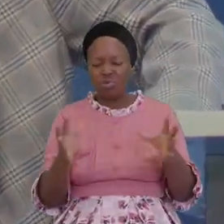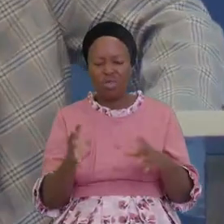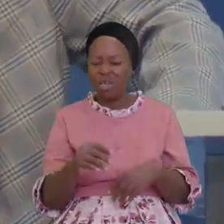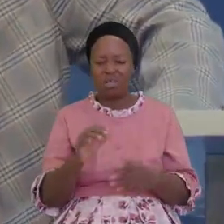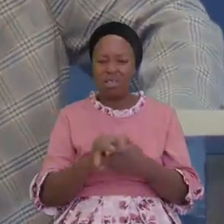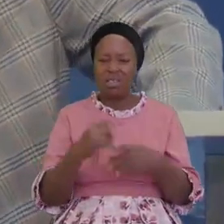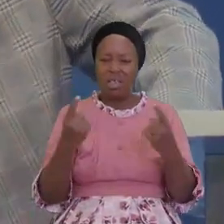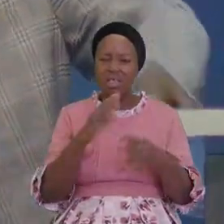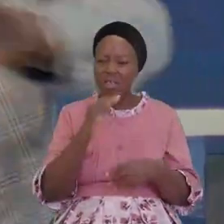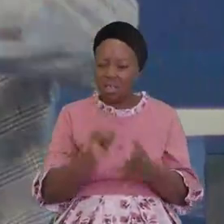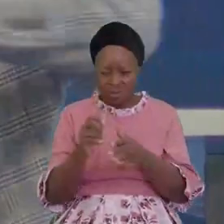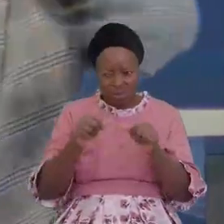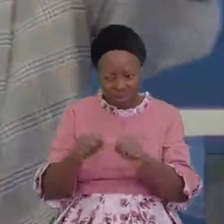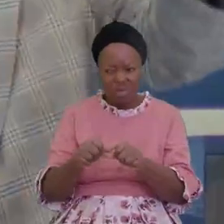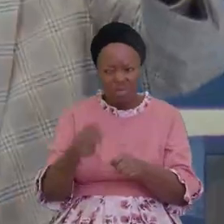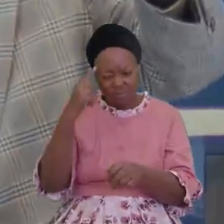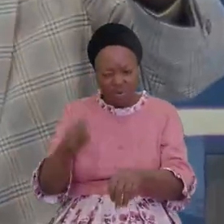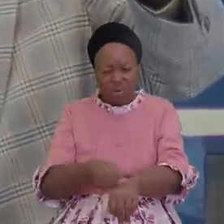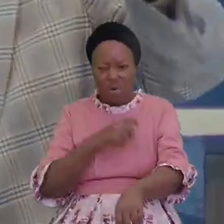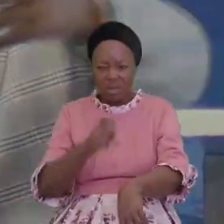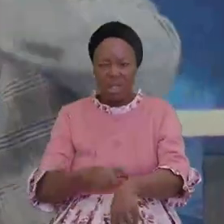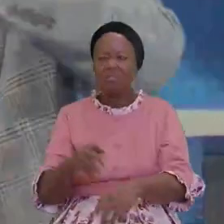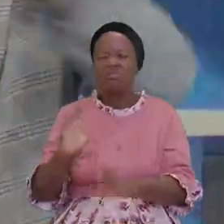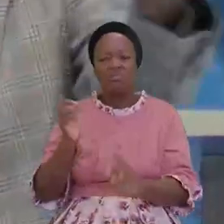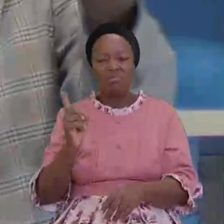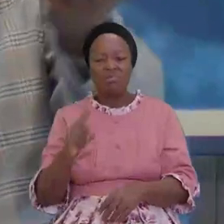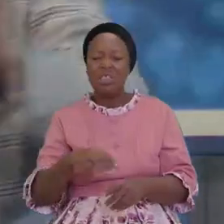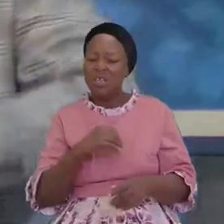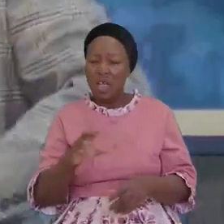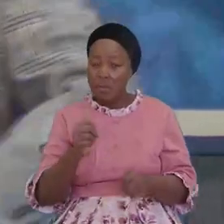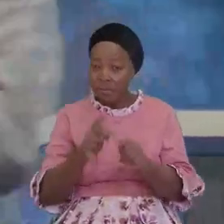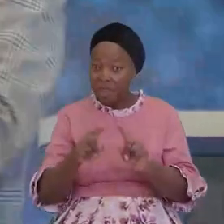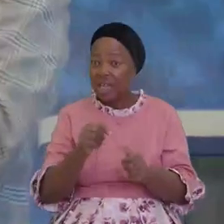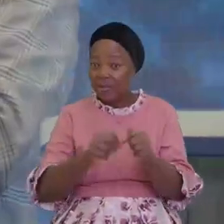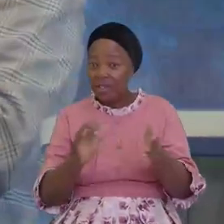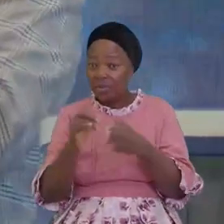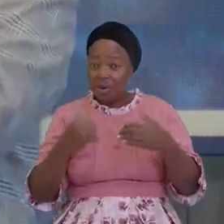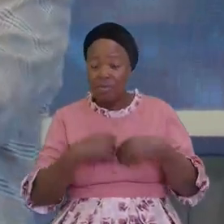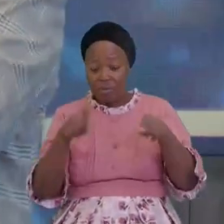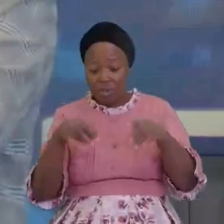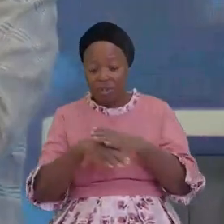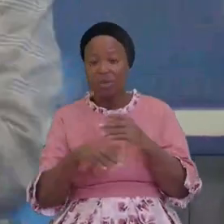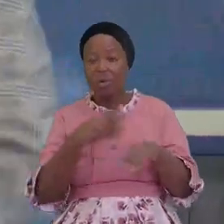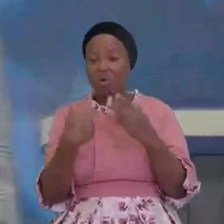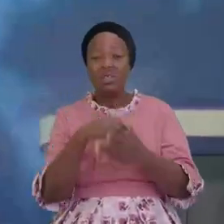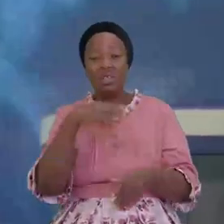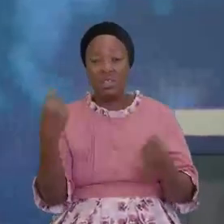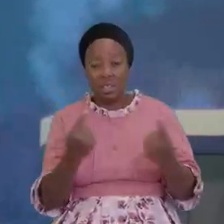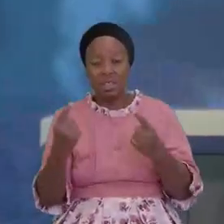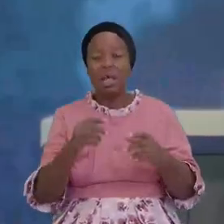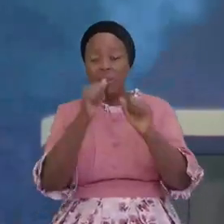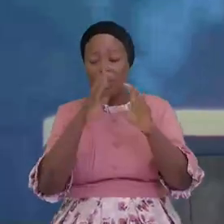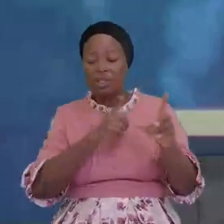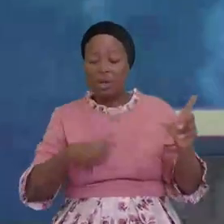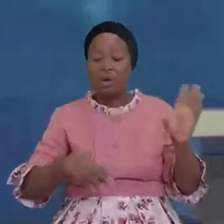Il ne dit pas que ce péché-là est trop. Ce péché est en cours depuis longtemps. Tous les péchés que tu as jamais